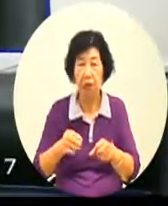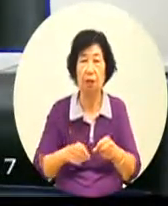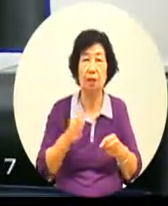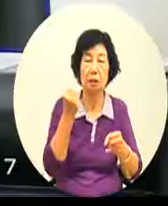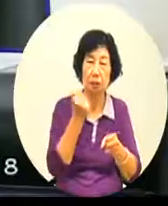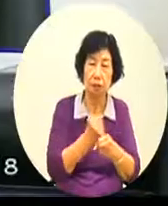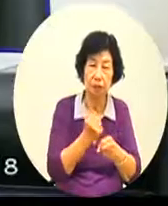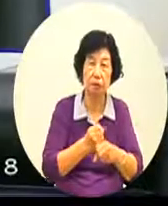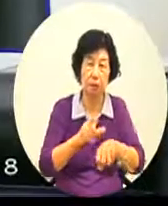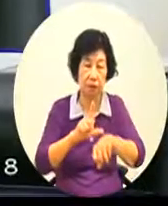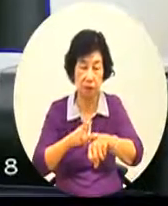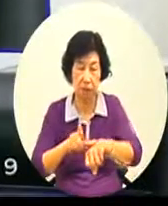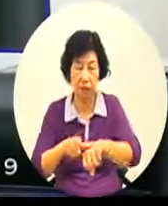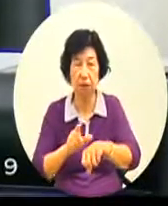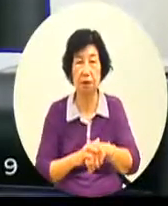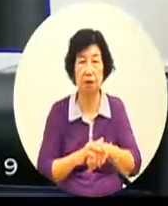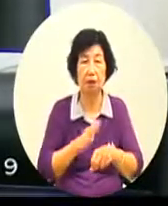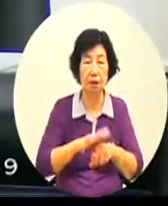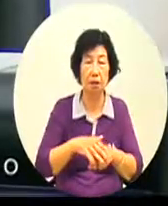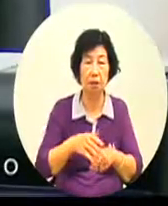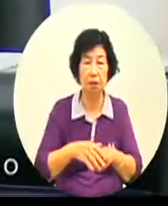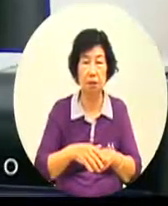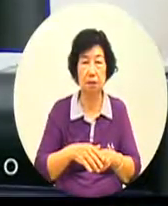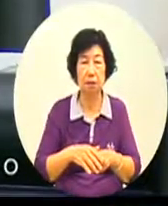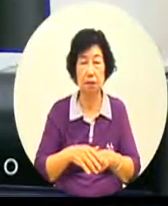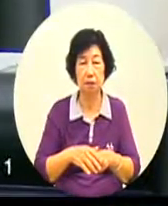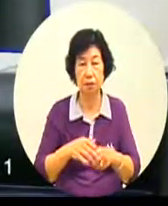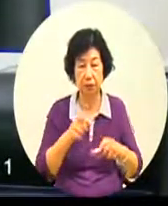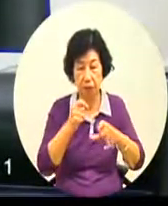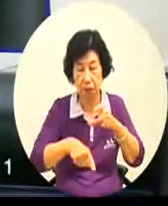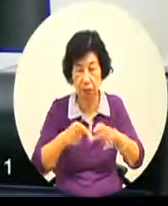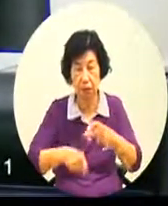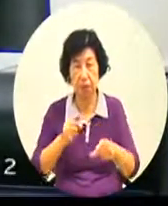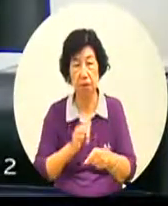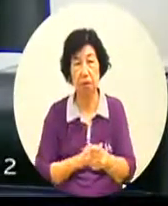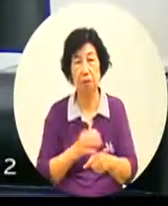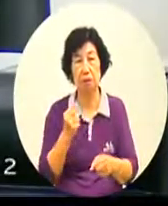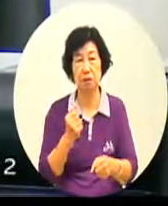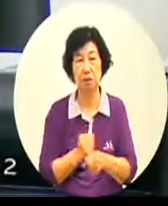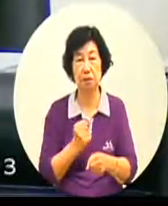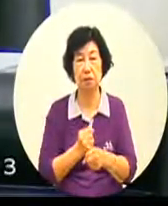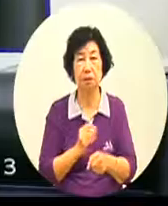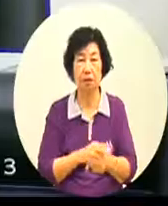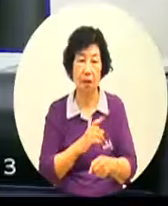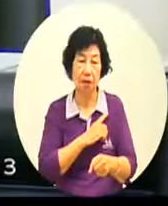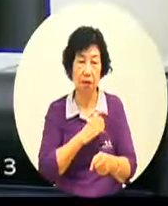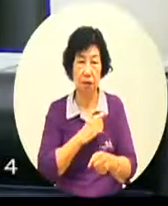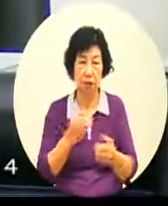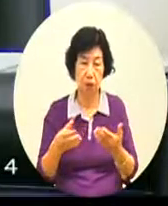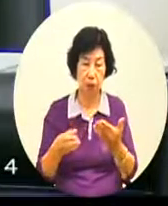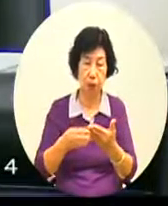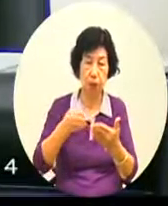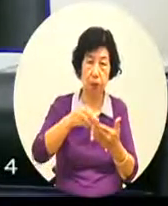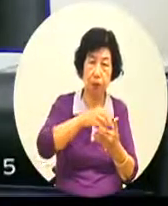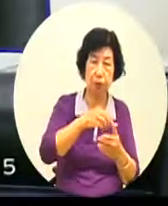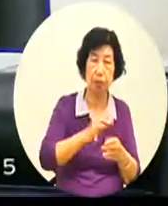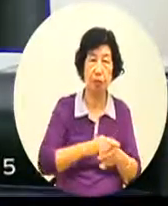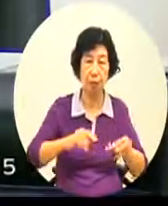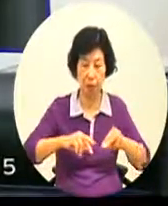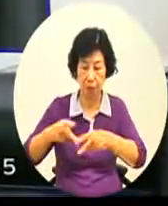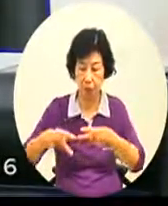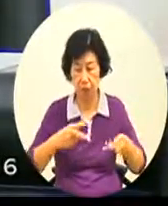是看这个产业的一个它怎么去做一些自我提升或者是去转型等